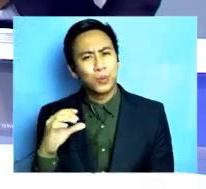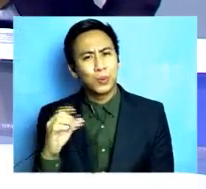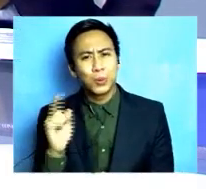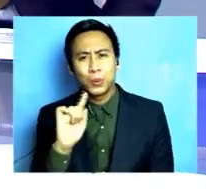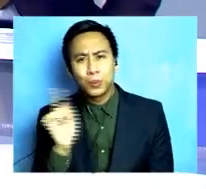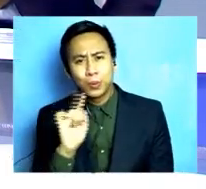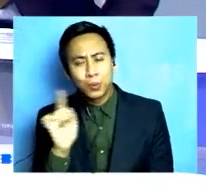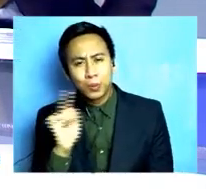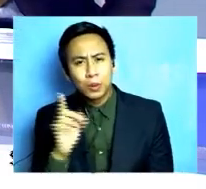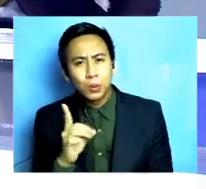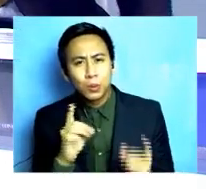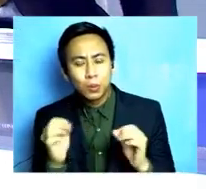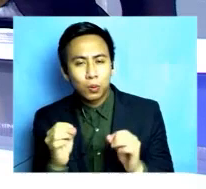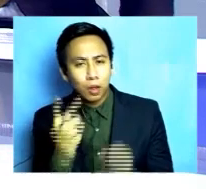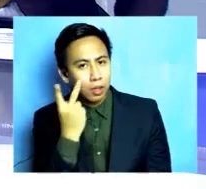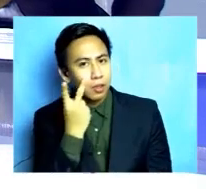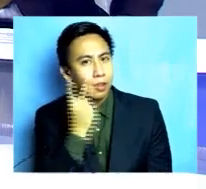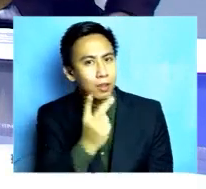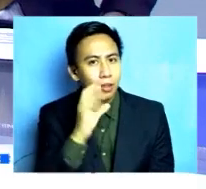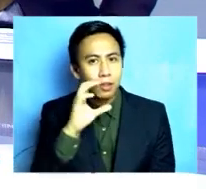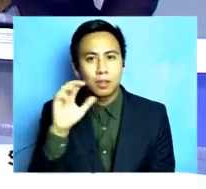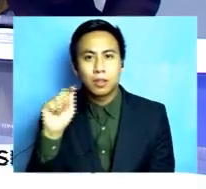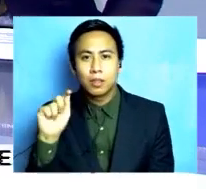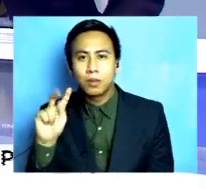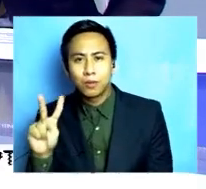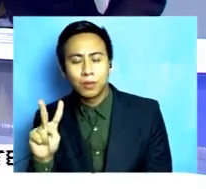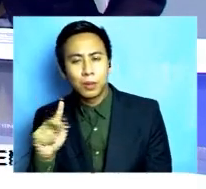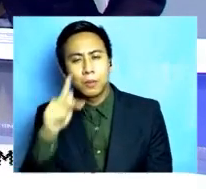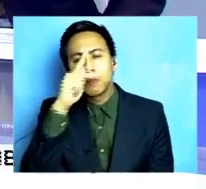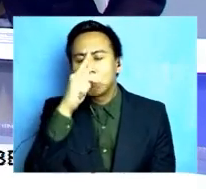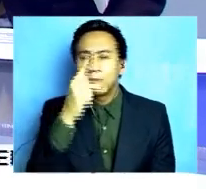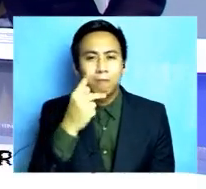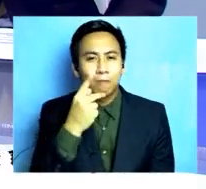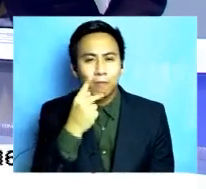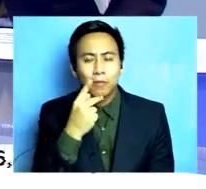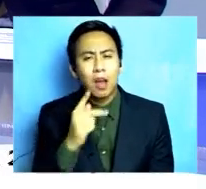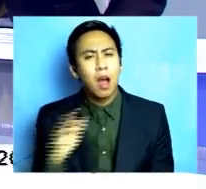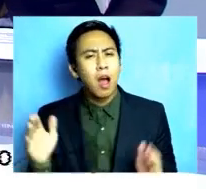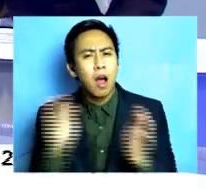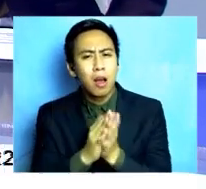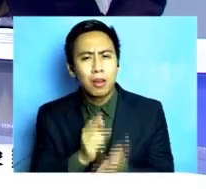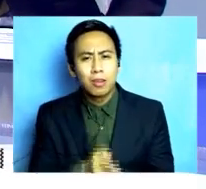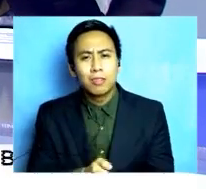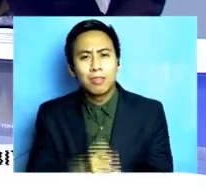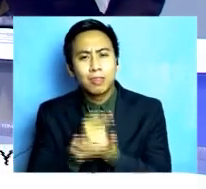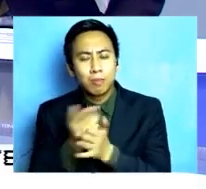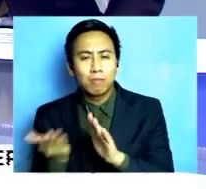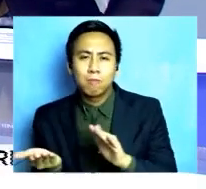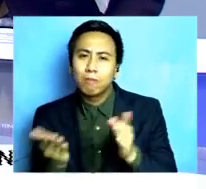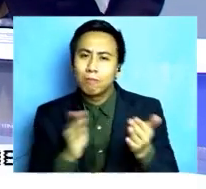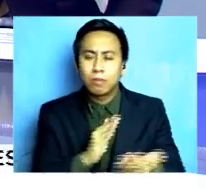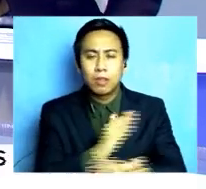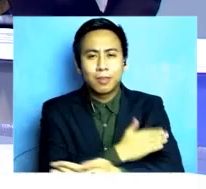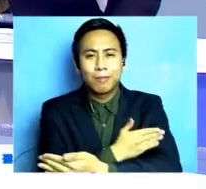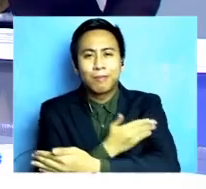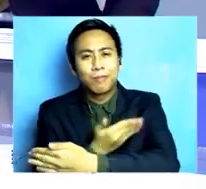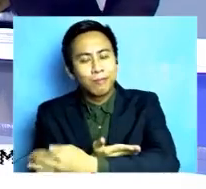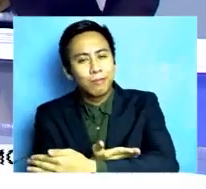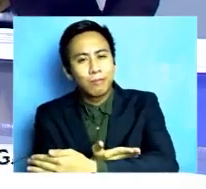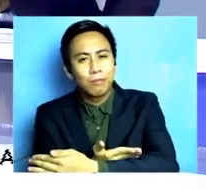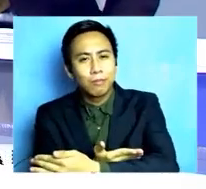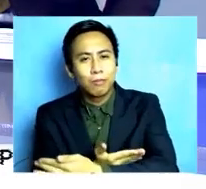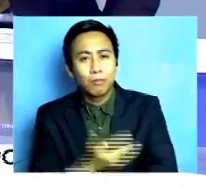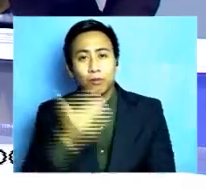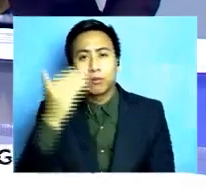pool sa CCTV. Ang mga magulang ng biktima nananawagan ng hustisya sa pagkamatay ng kanilang anak. Nasa front